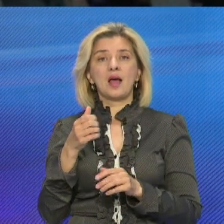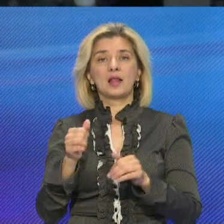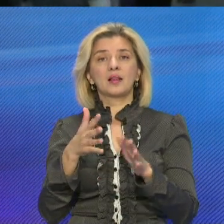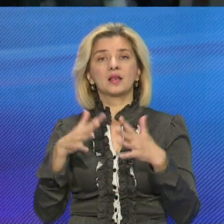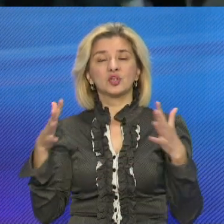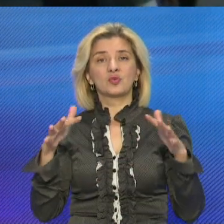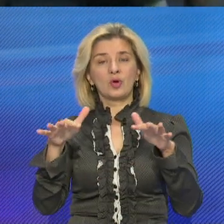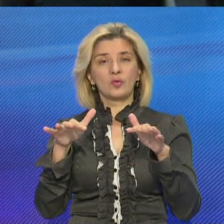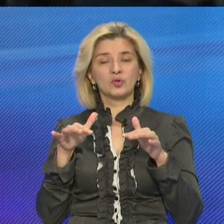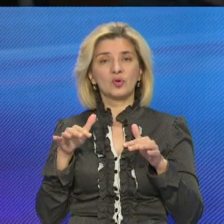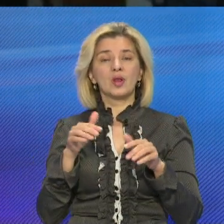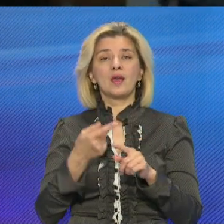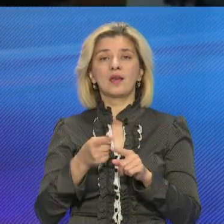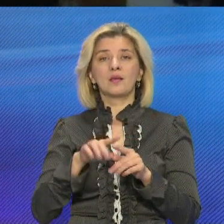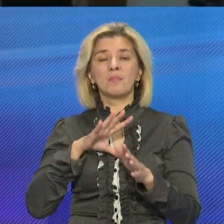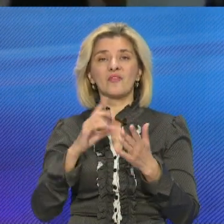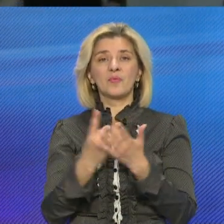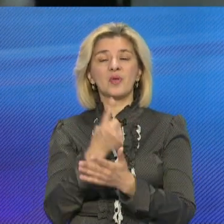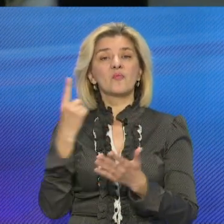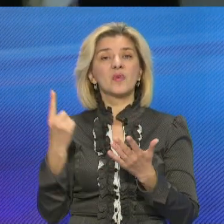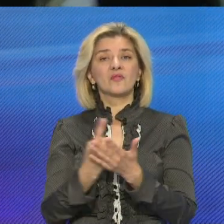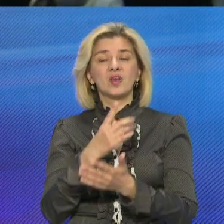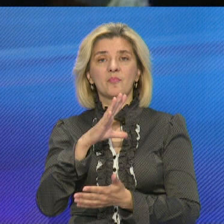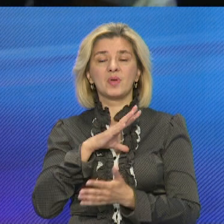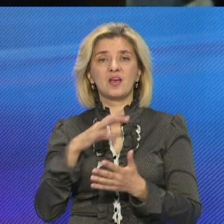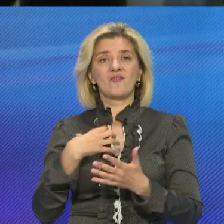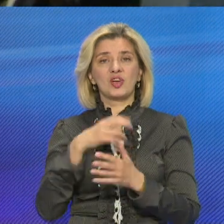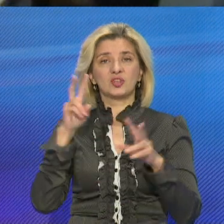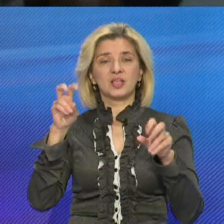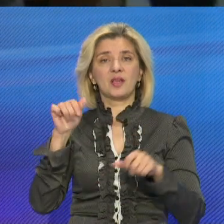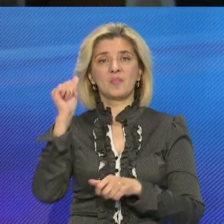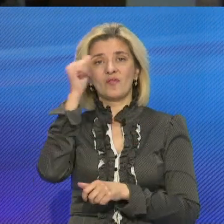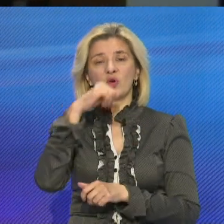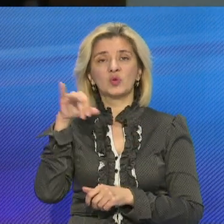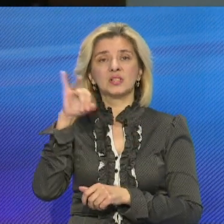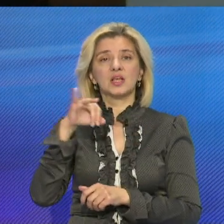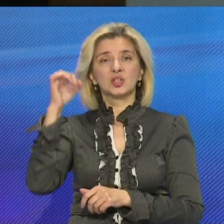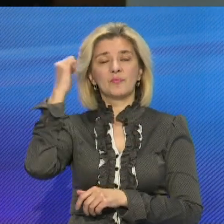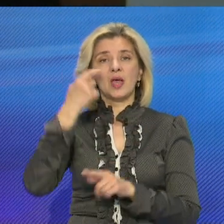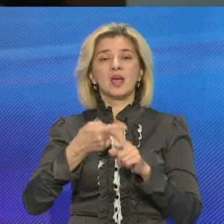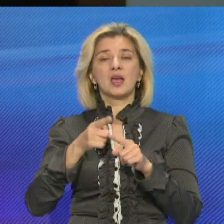очень важная тема, и в год исторической памяти это действительно было